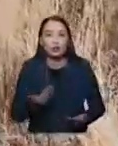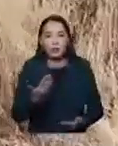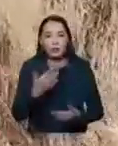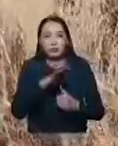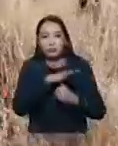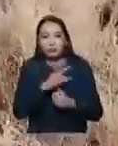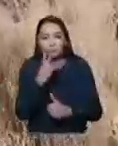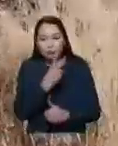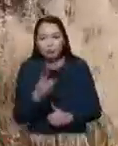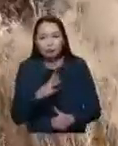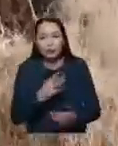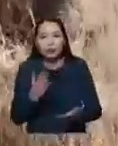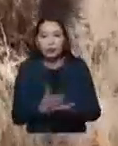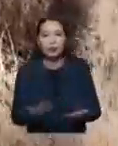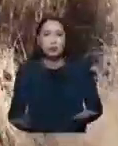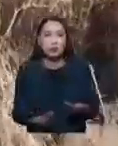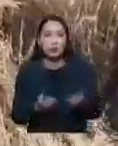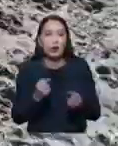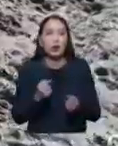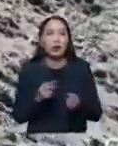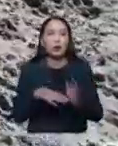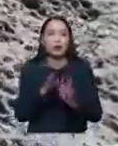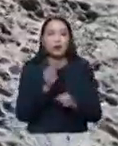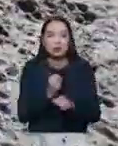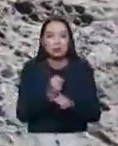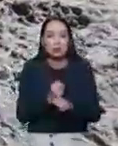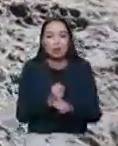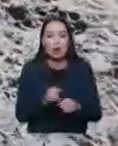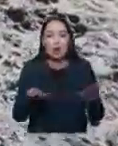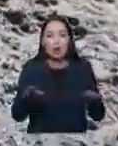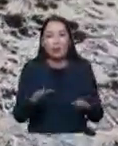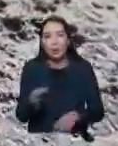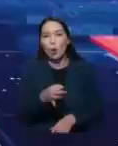А еще лучше сделать Лебединое озеро особо охраняемой природной зоной.